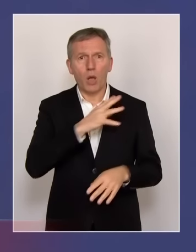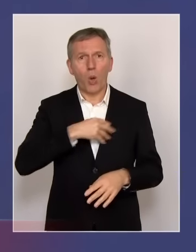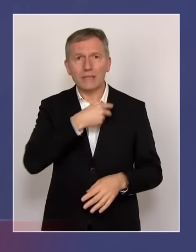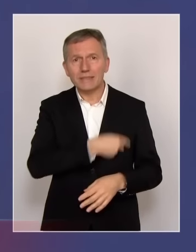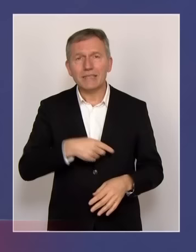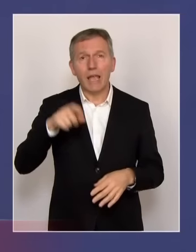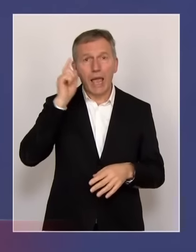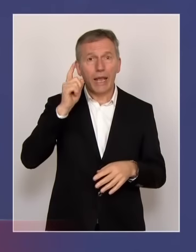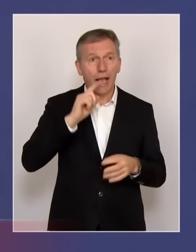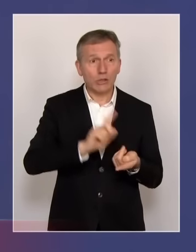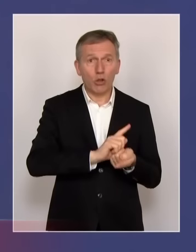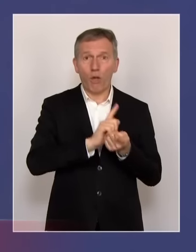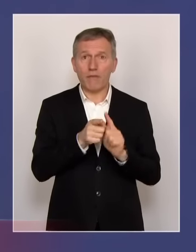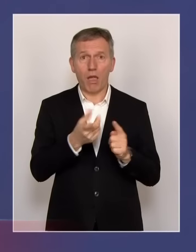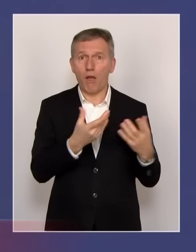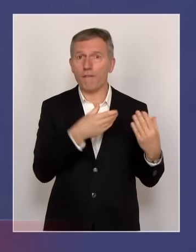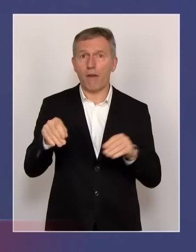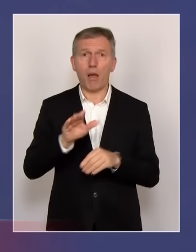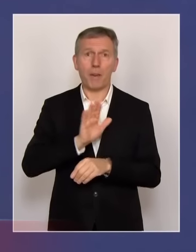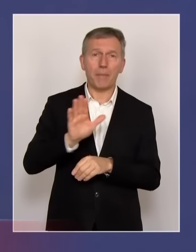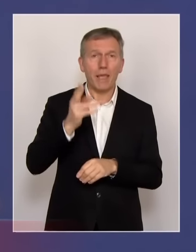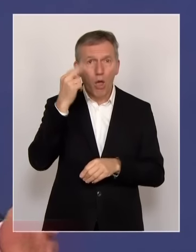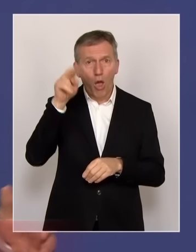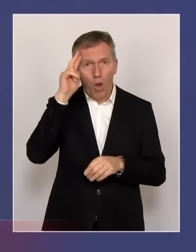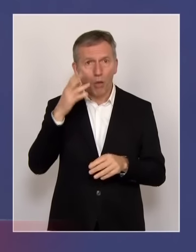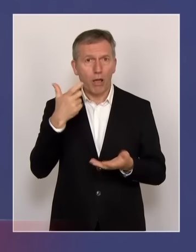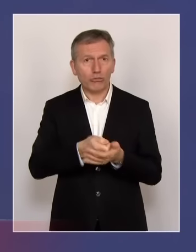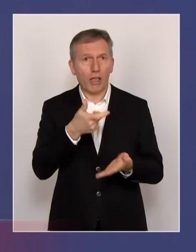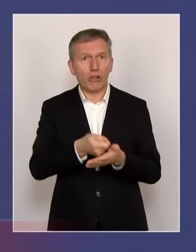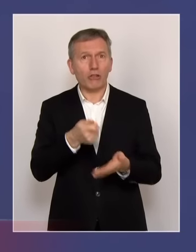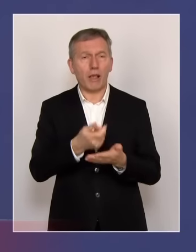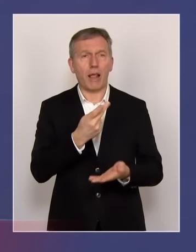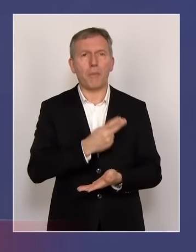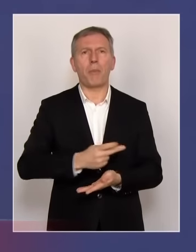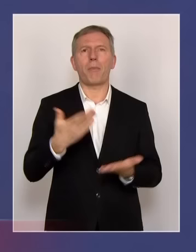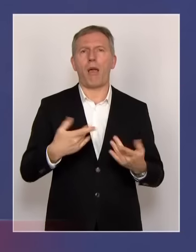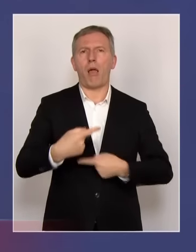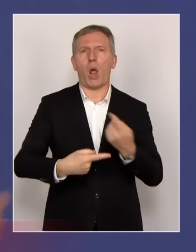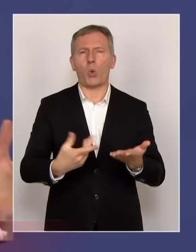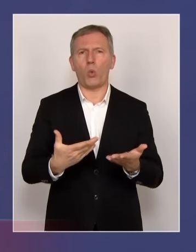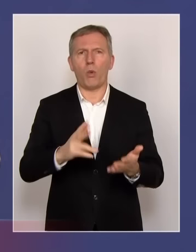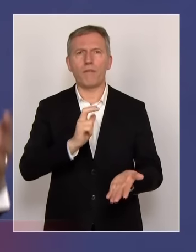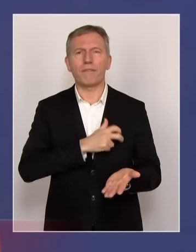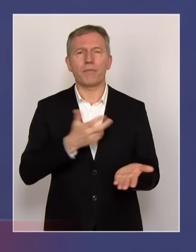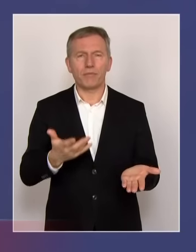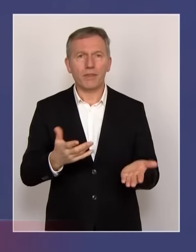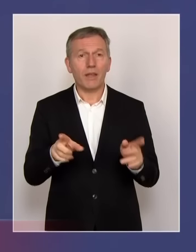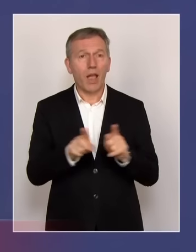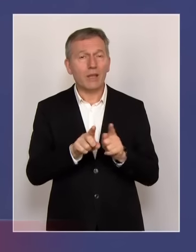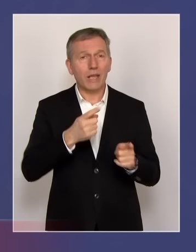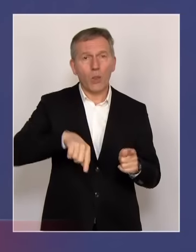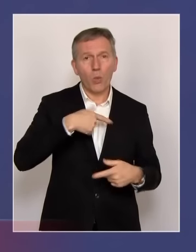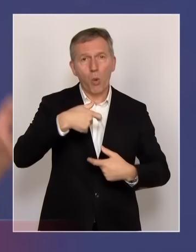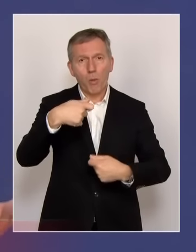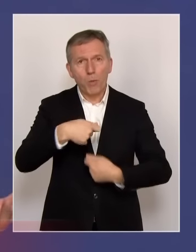ans que le Rafale deviendrait une des solutions de la défense aérienne européenne. C'est en train de le devenir. Mais c'est ce qui va aussi nous pousser